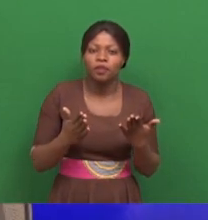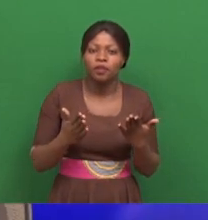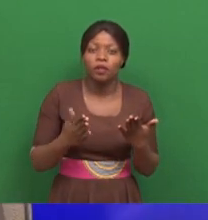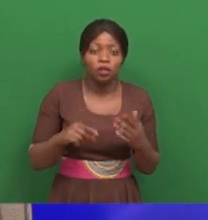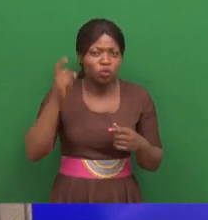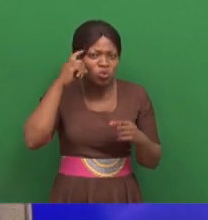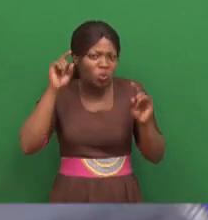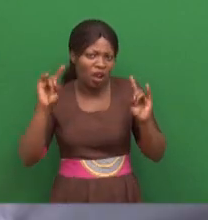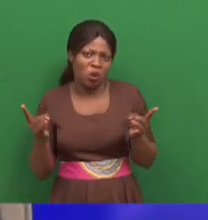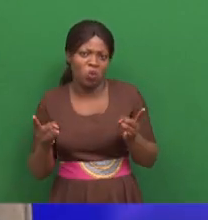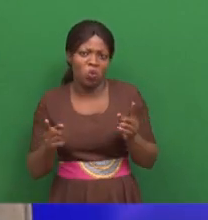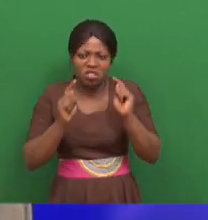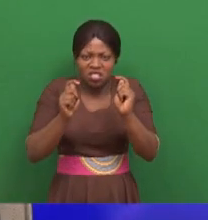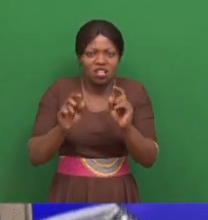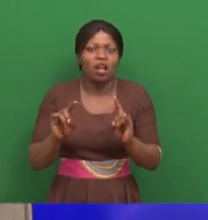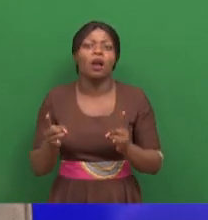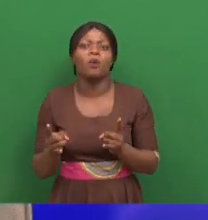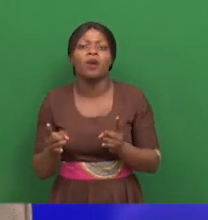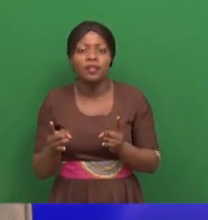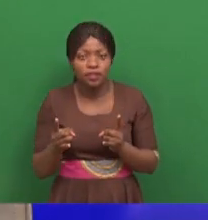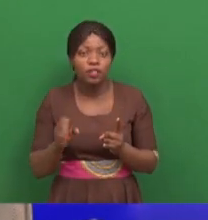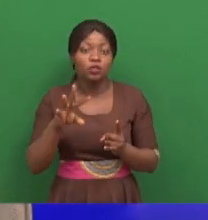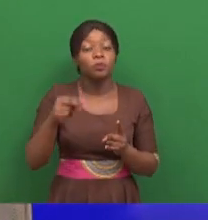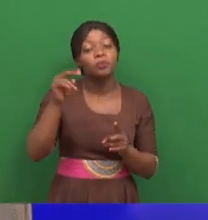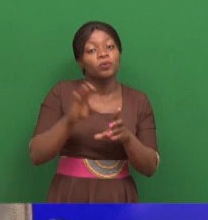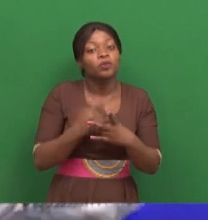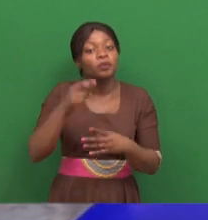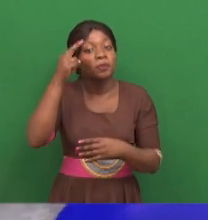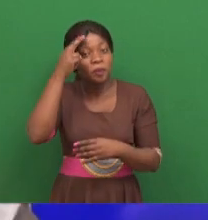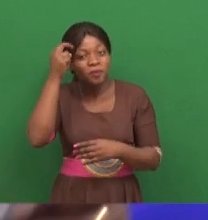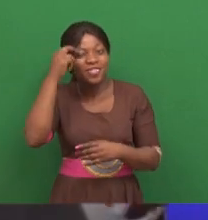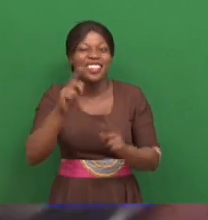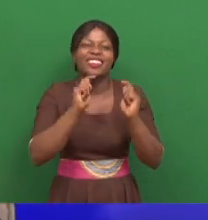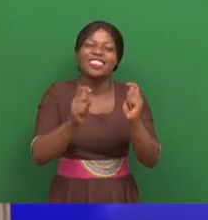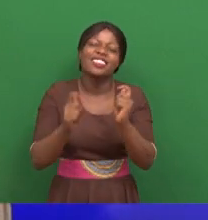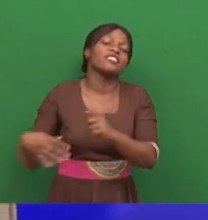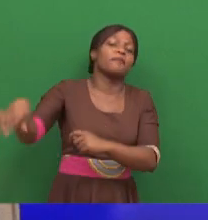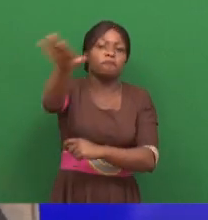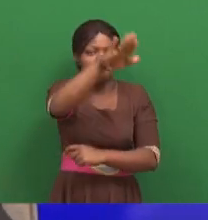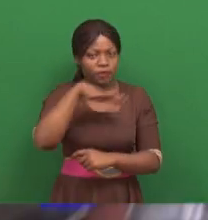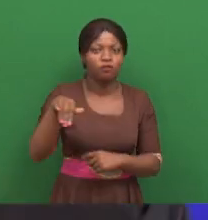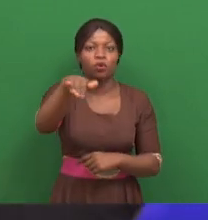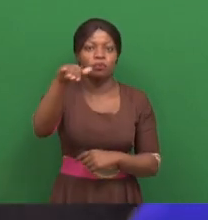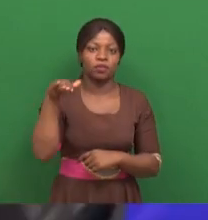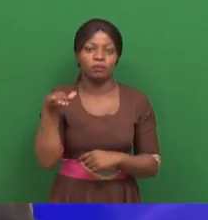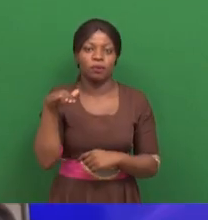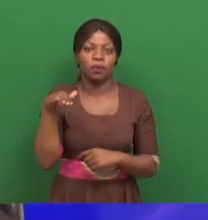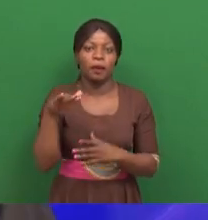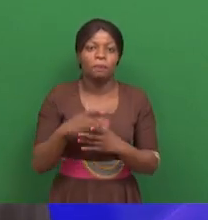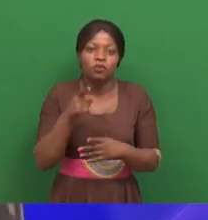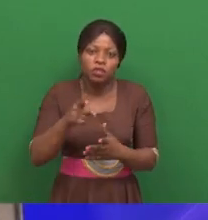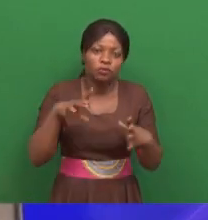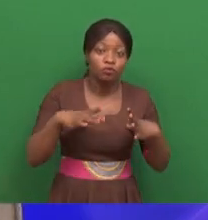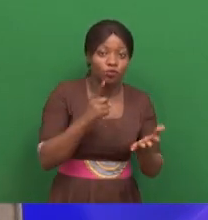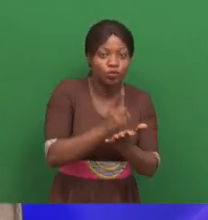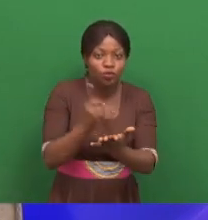isusu matoziva sei dzidziso isusu munyina Delight tiri kuti semapurisa tinodzidzisa jekerere rese renyika nekuti ndokuti tive